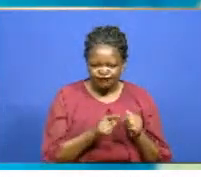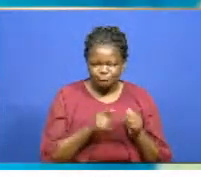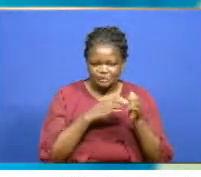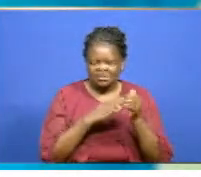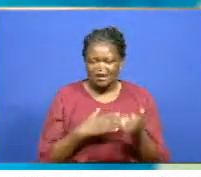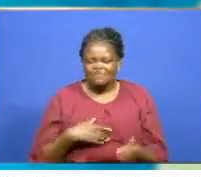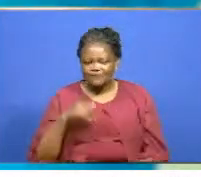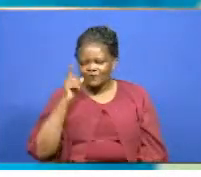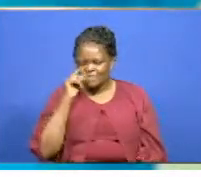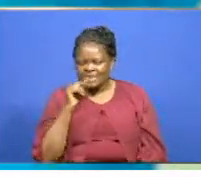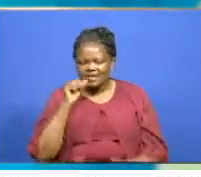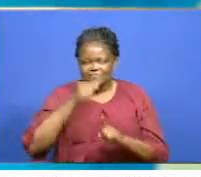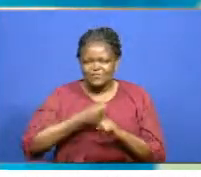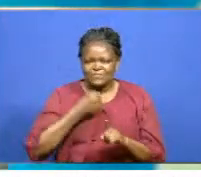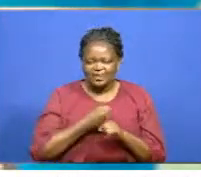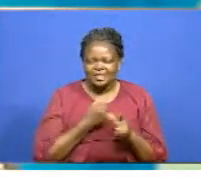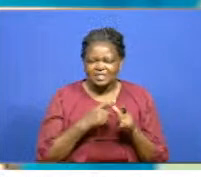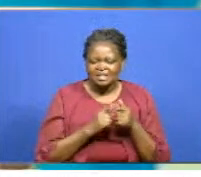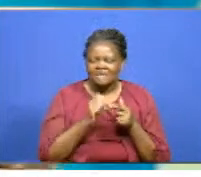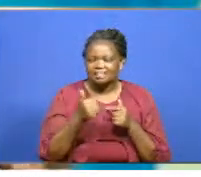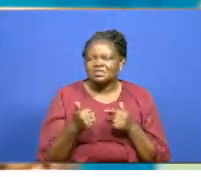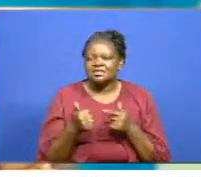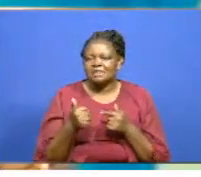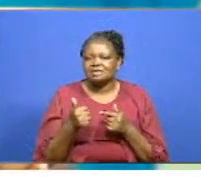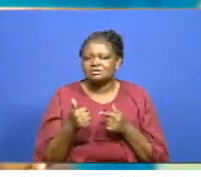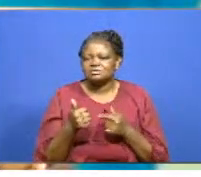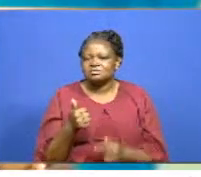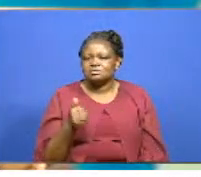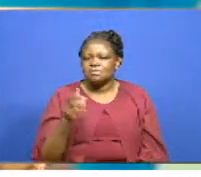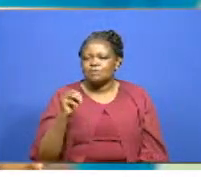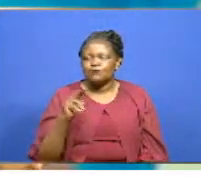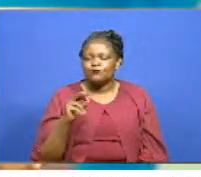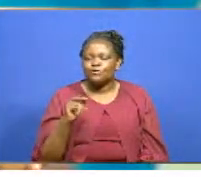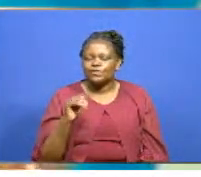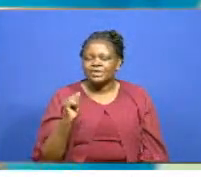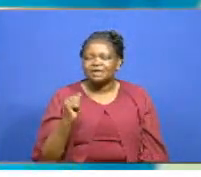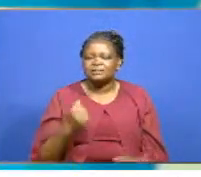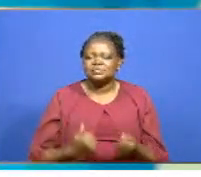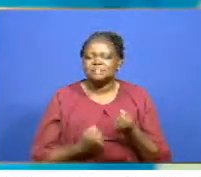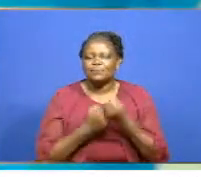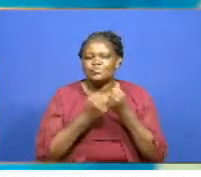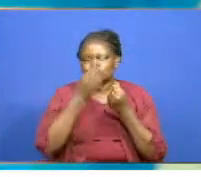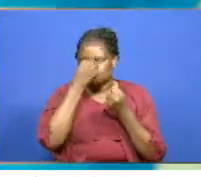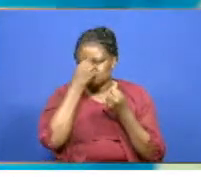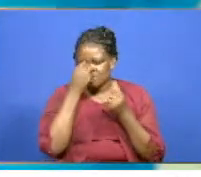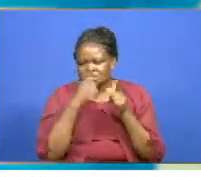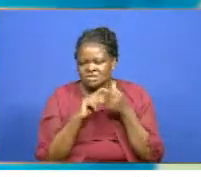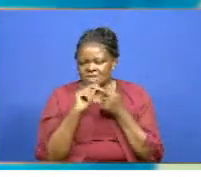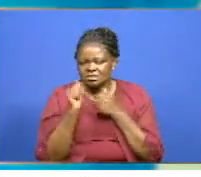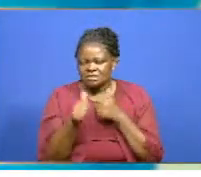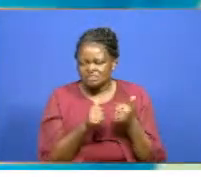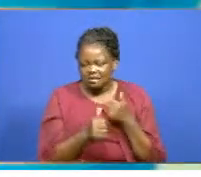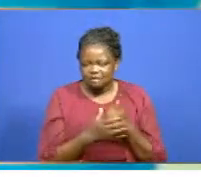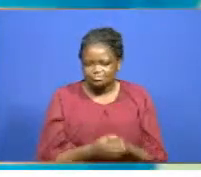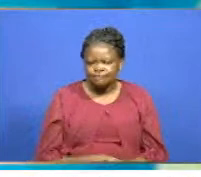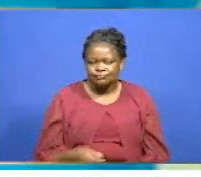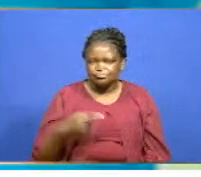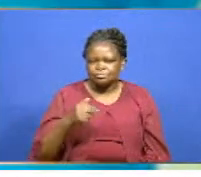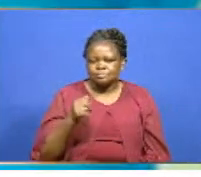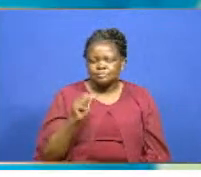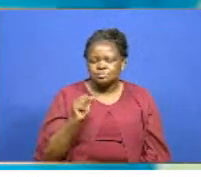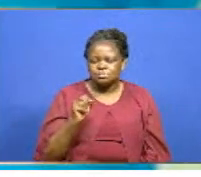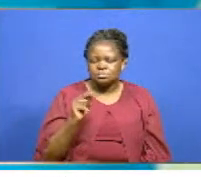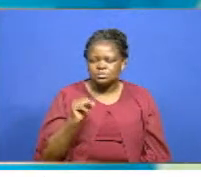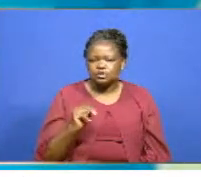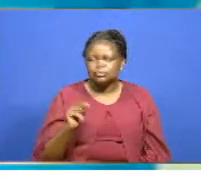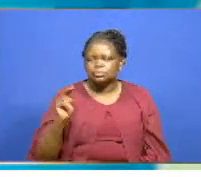wa pwani pia wanapushi upande ule. Unaona kama Salim Mvurya anaegemea upande wa naibu rais William Ruto, ukikuja Ali Hassan Joho ako upande